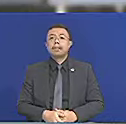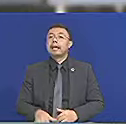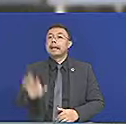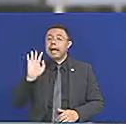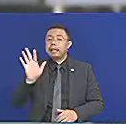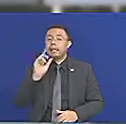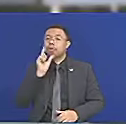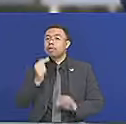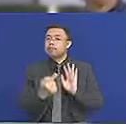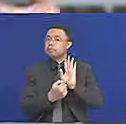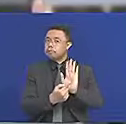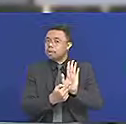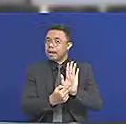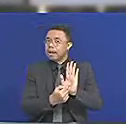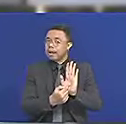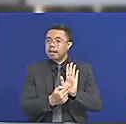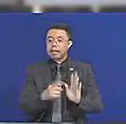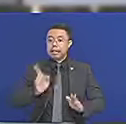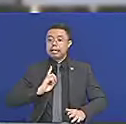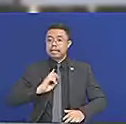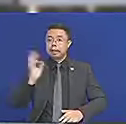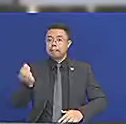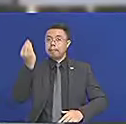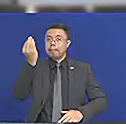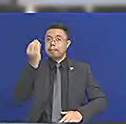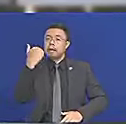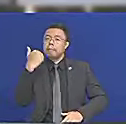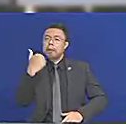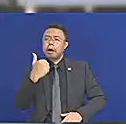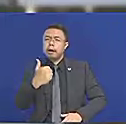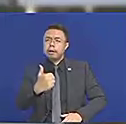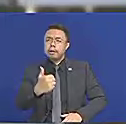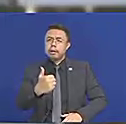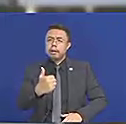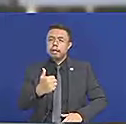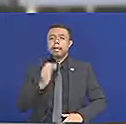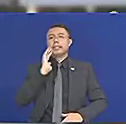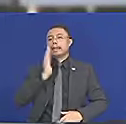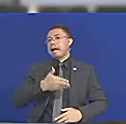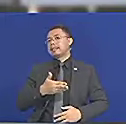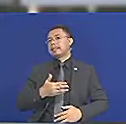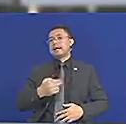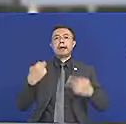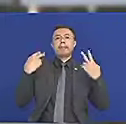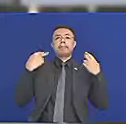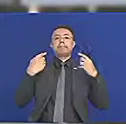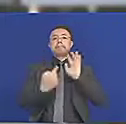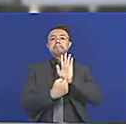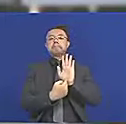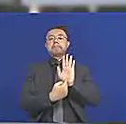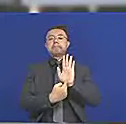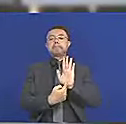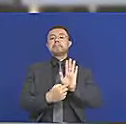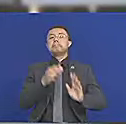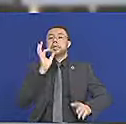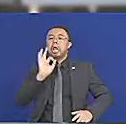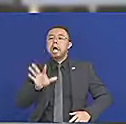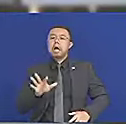Nanti untuk menunjukkan bahwa dirinya pemimpin yang baik, sengaja show